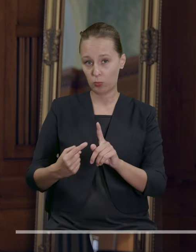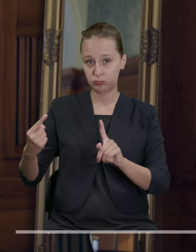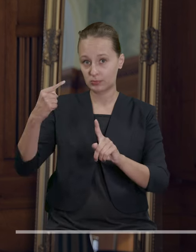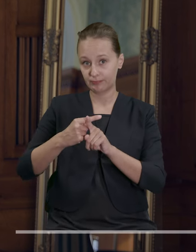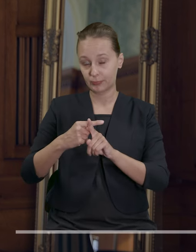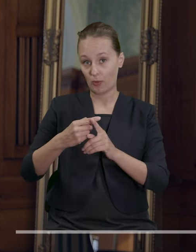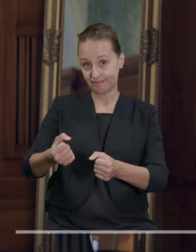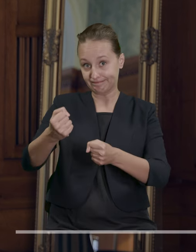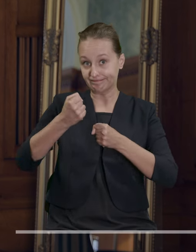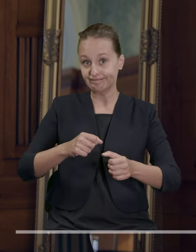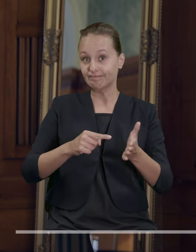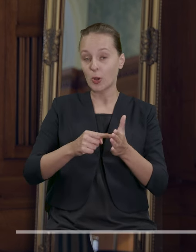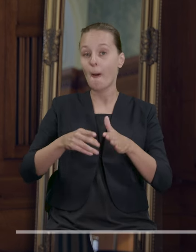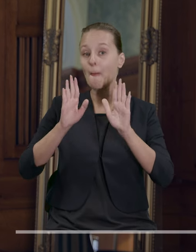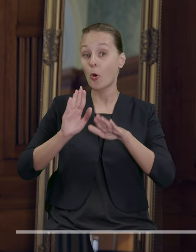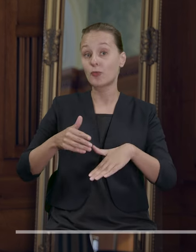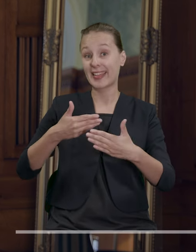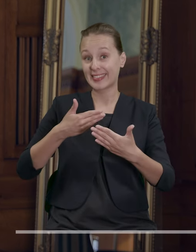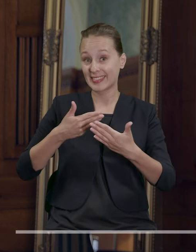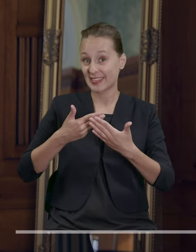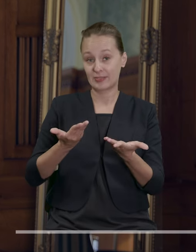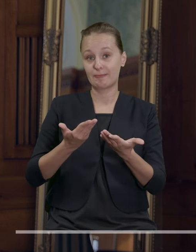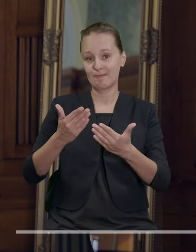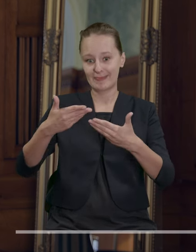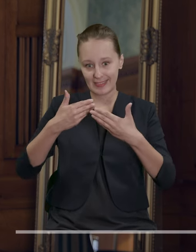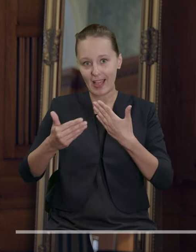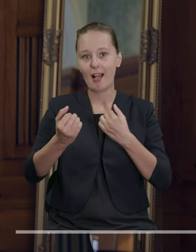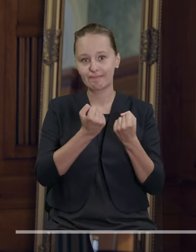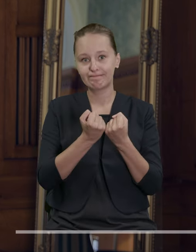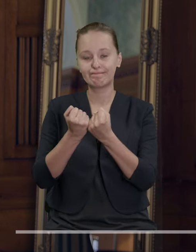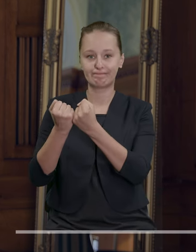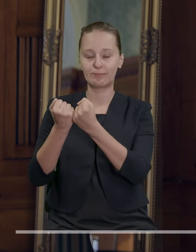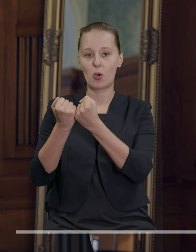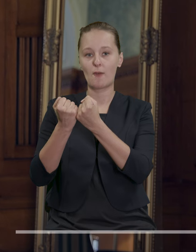milionów dodatkowo, co umożliwiło nam niesprzedawanie